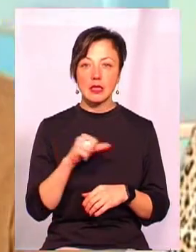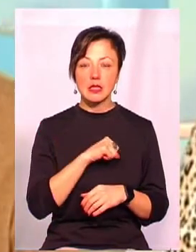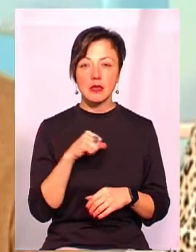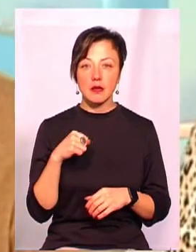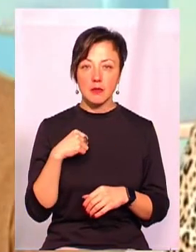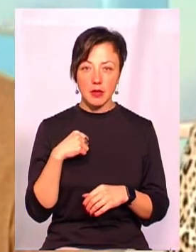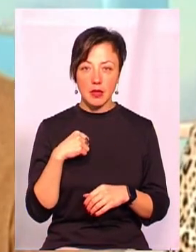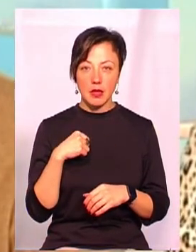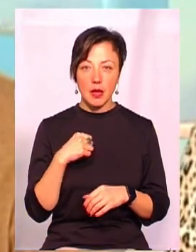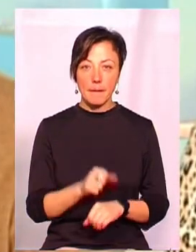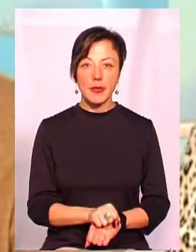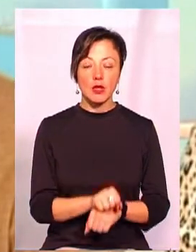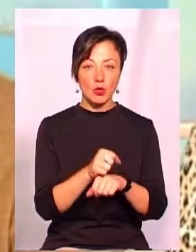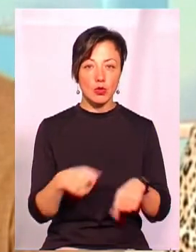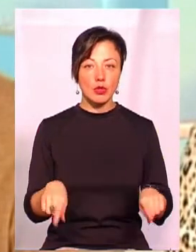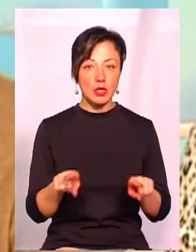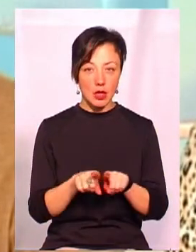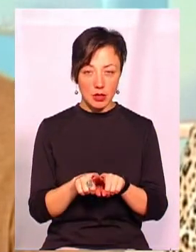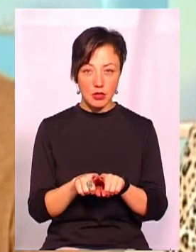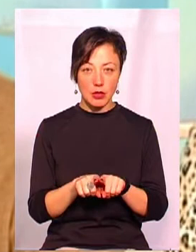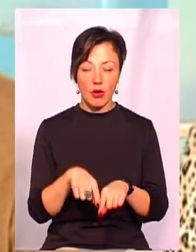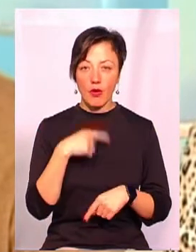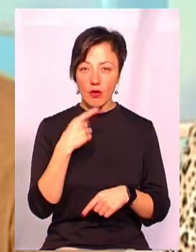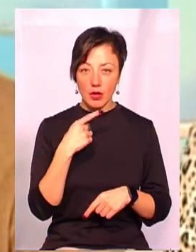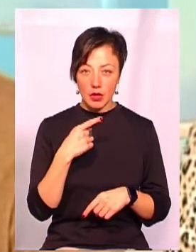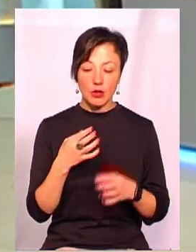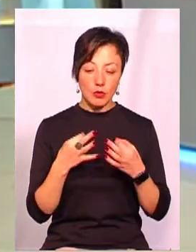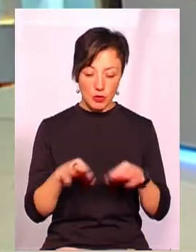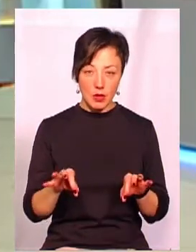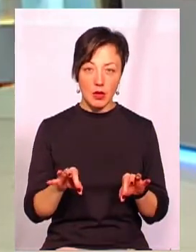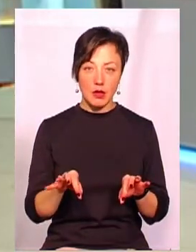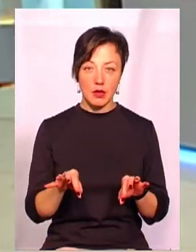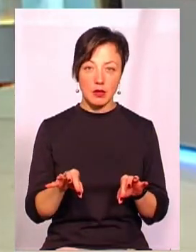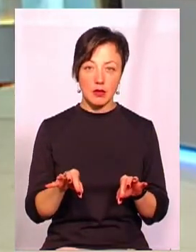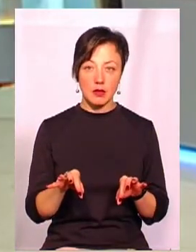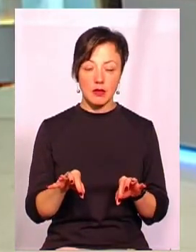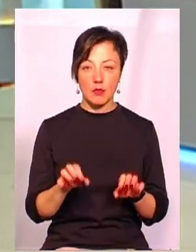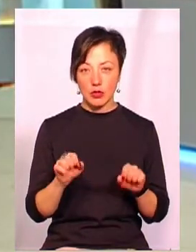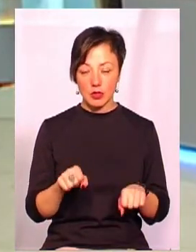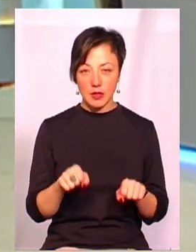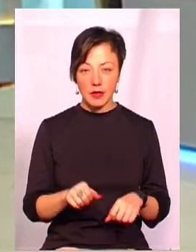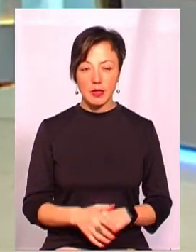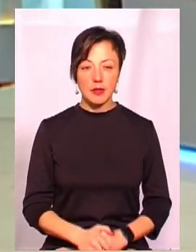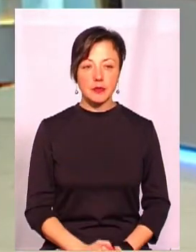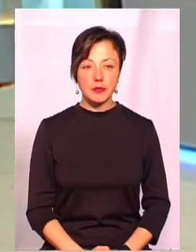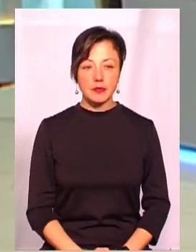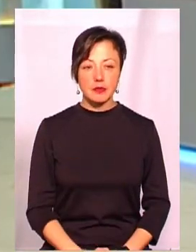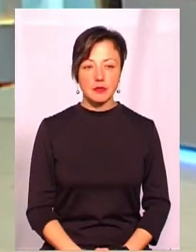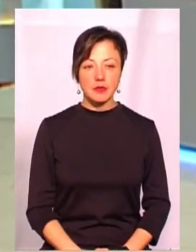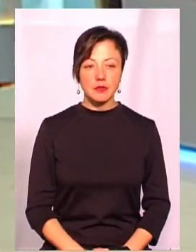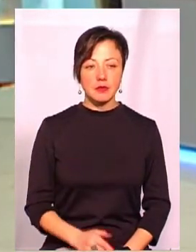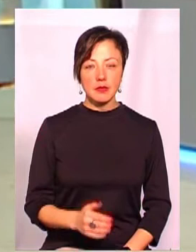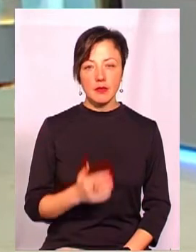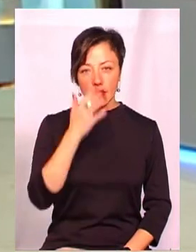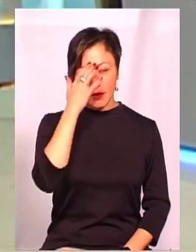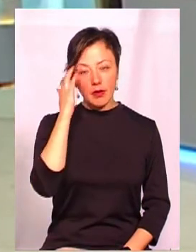самі мітингуючі теж говорили, допускали таку можливість. Як у нас,